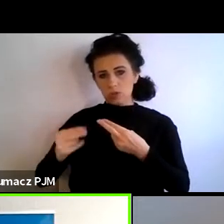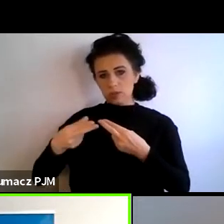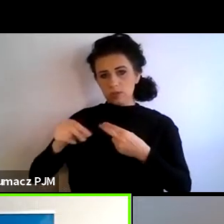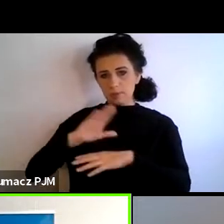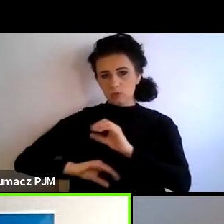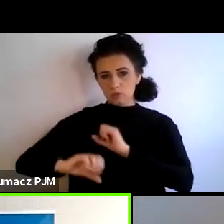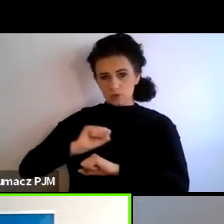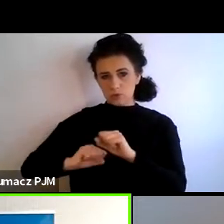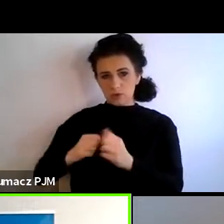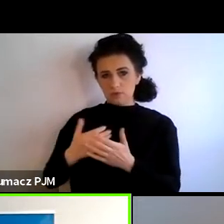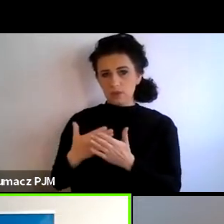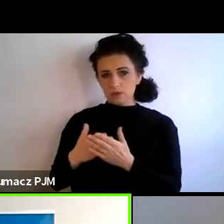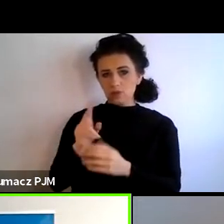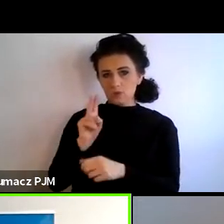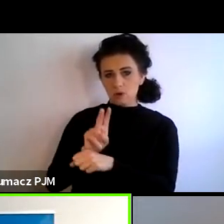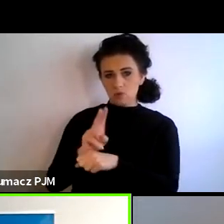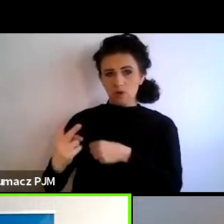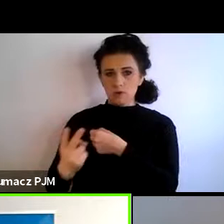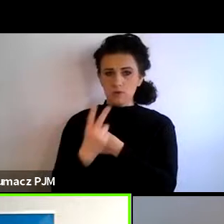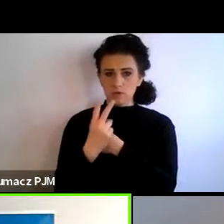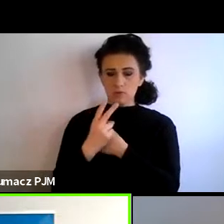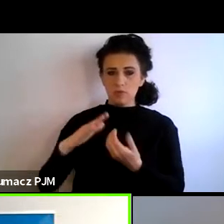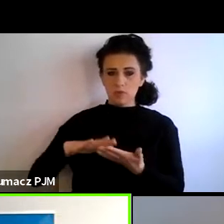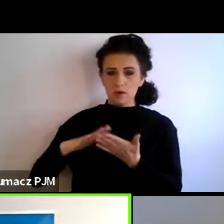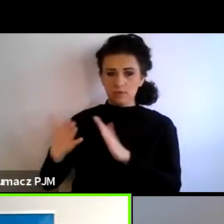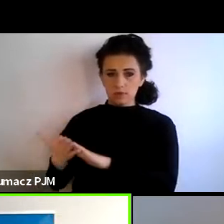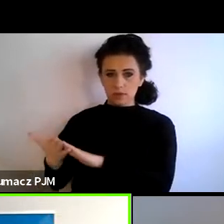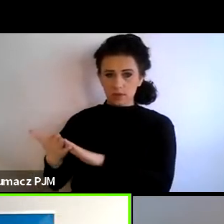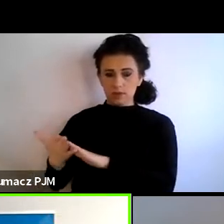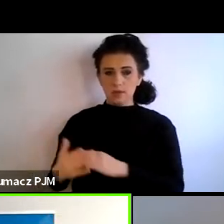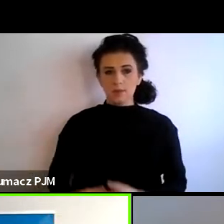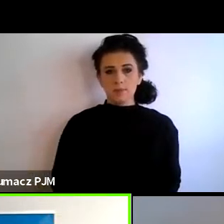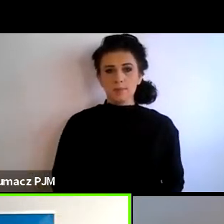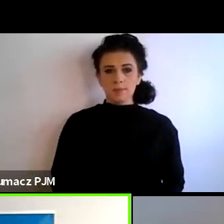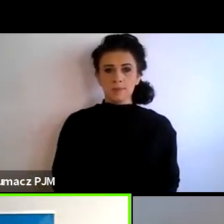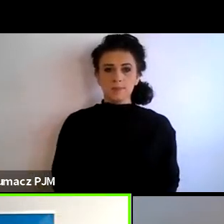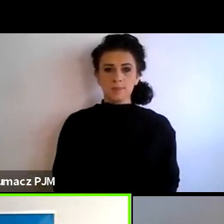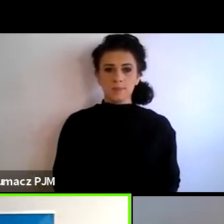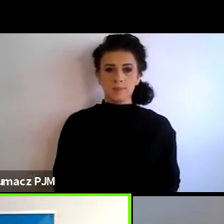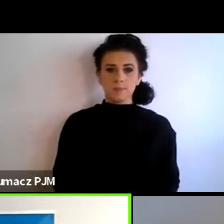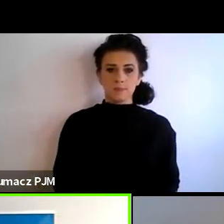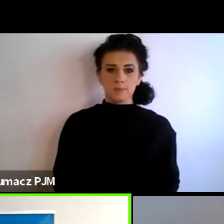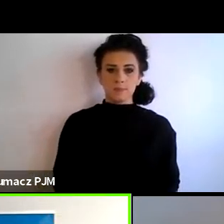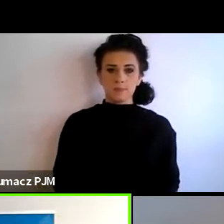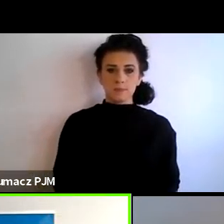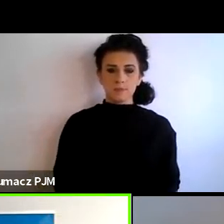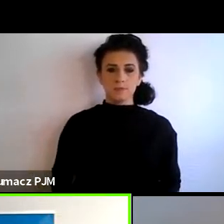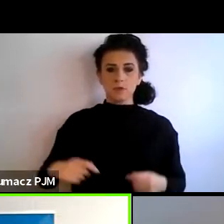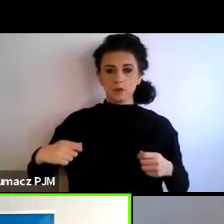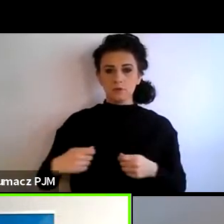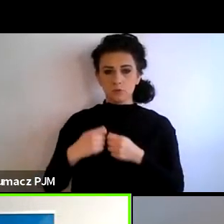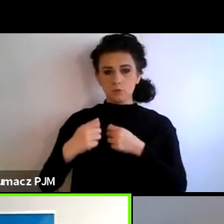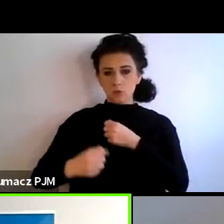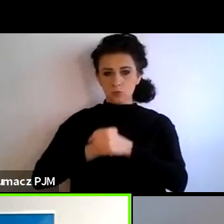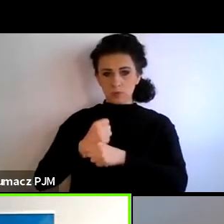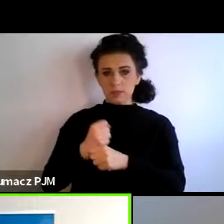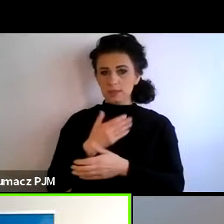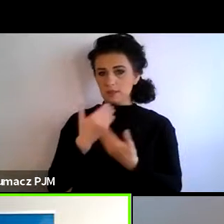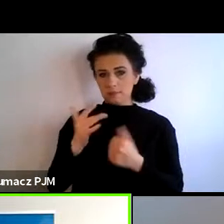tutaj nie ma zaufania, nie ma chociaż cienia sympatii, no to ta współpraca nie będzie